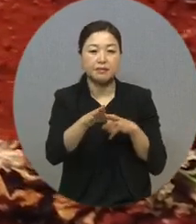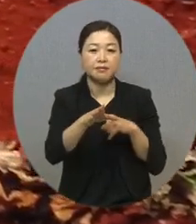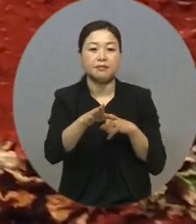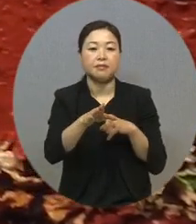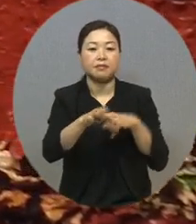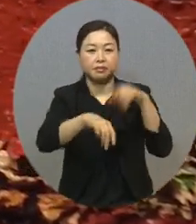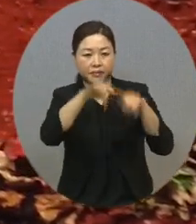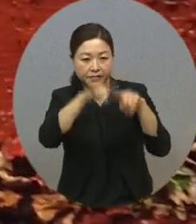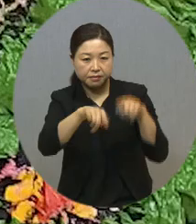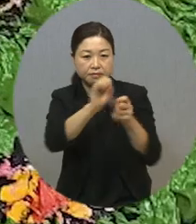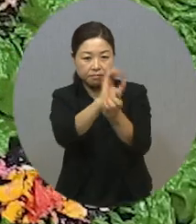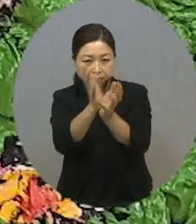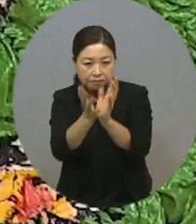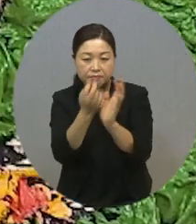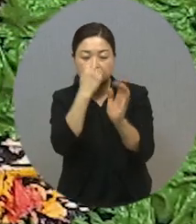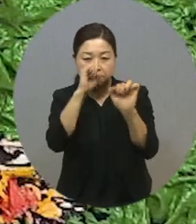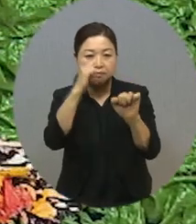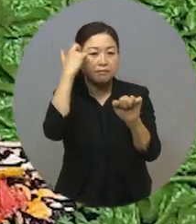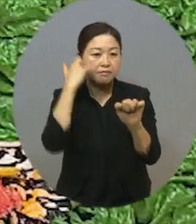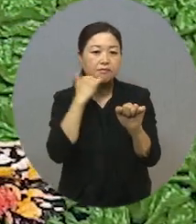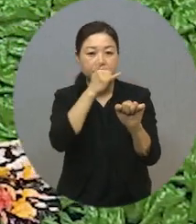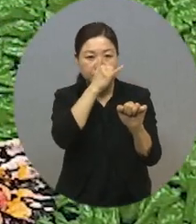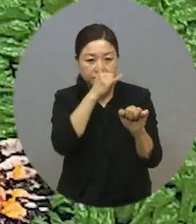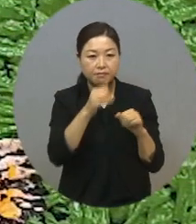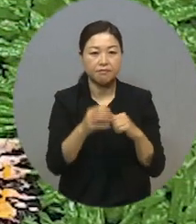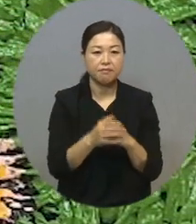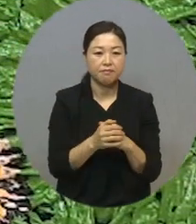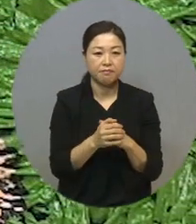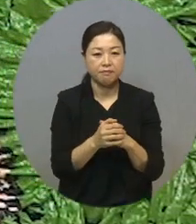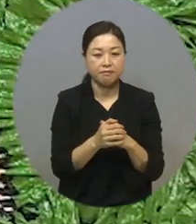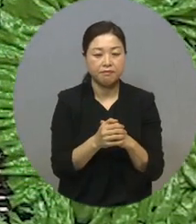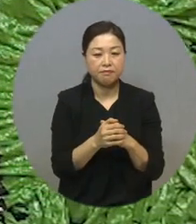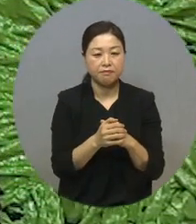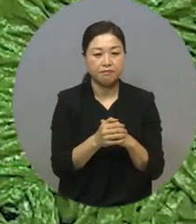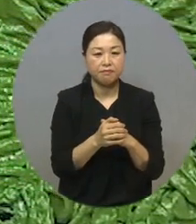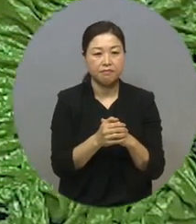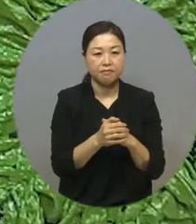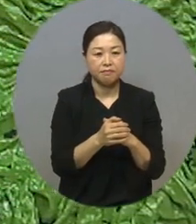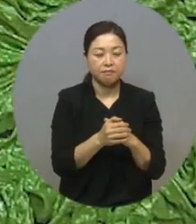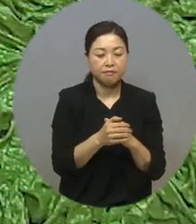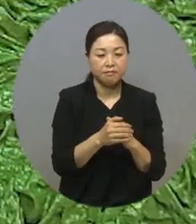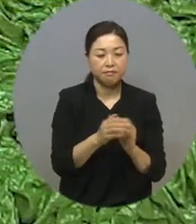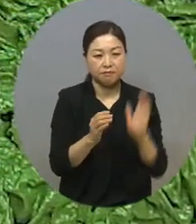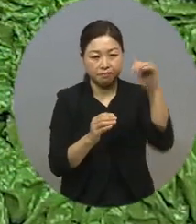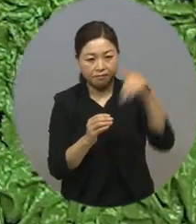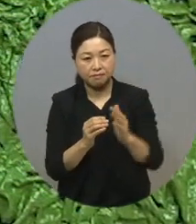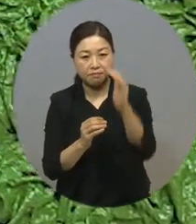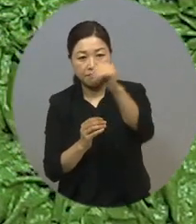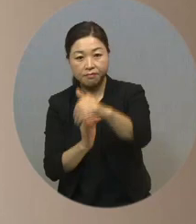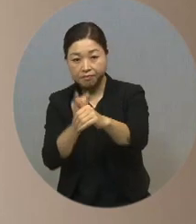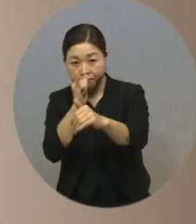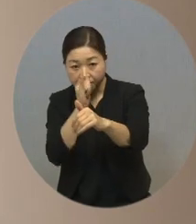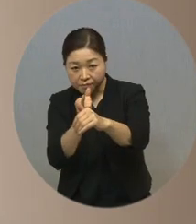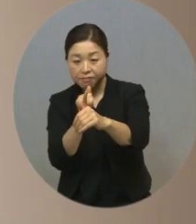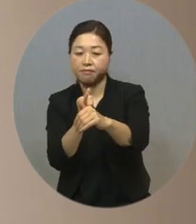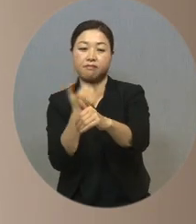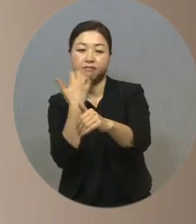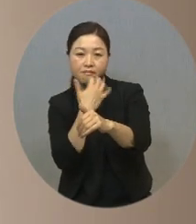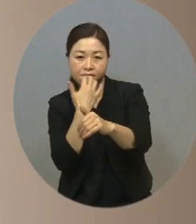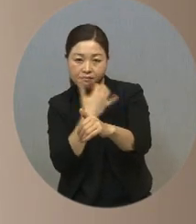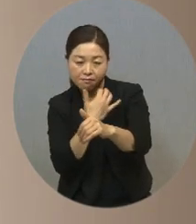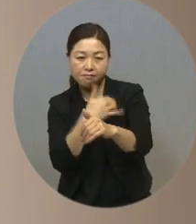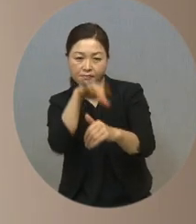줍니다. 진출과 후퇴 속으로 표현되는 색채의 하모니는 회화의 품격을 높여 현대